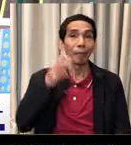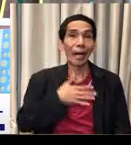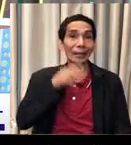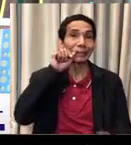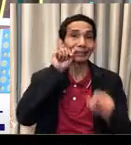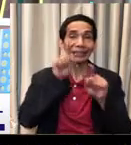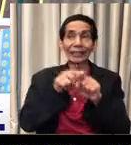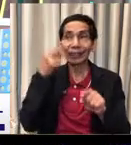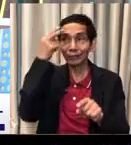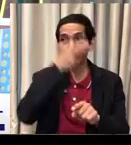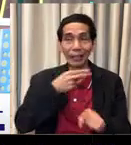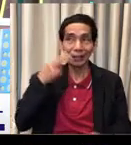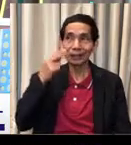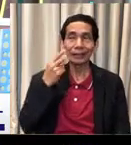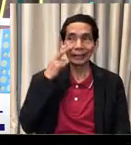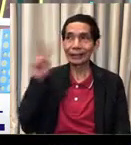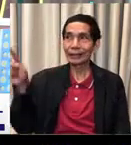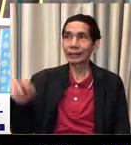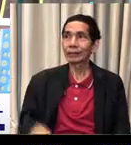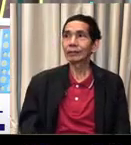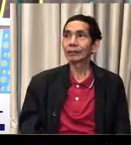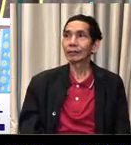mo.